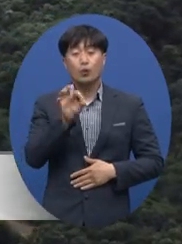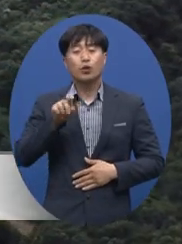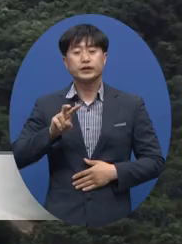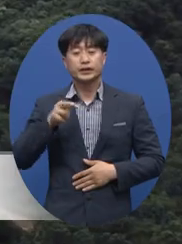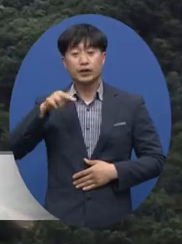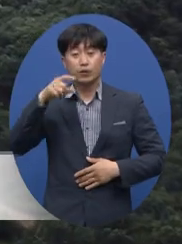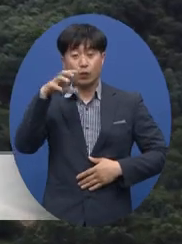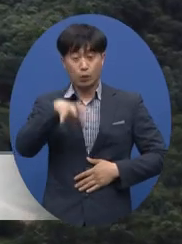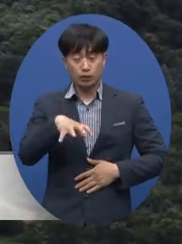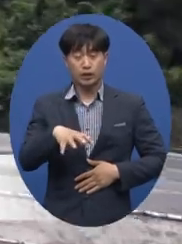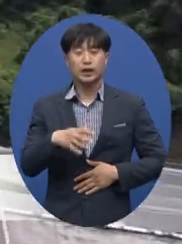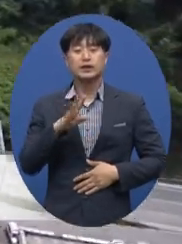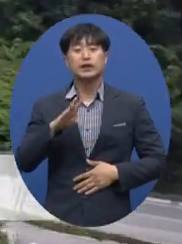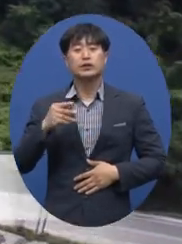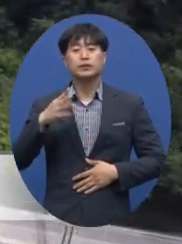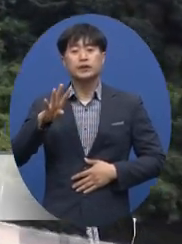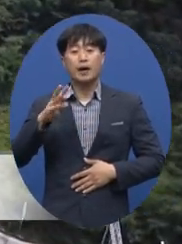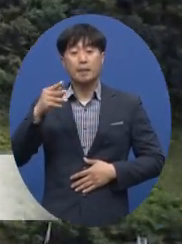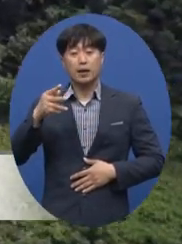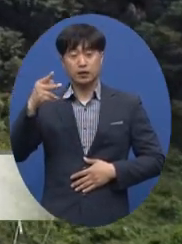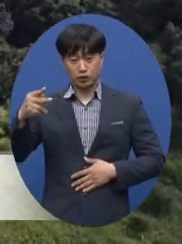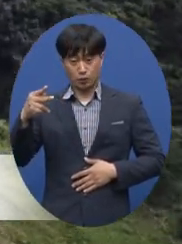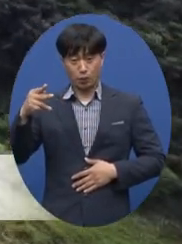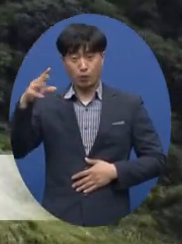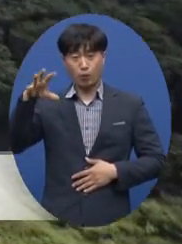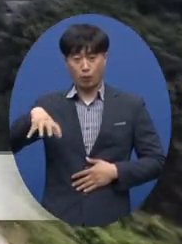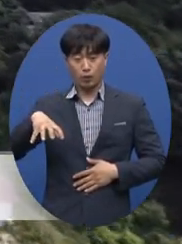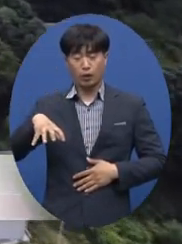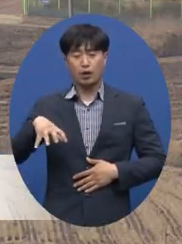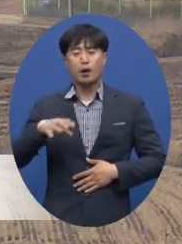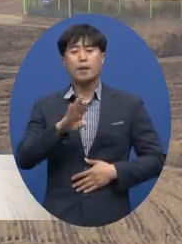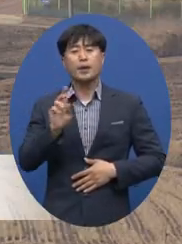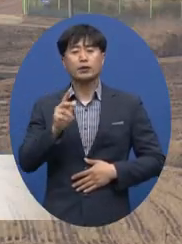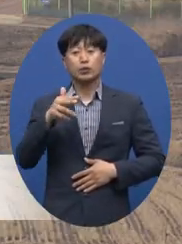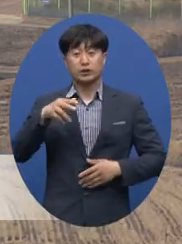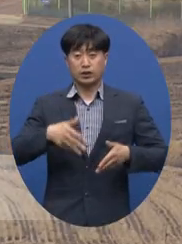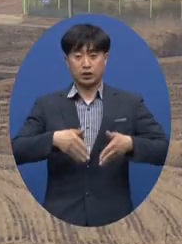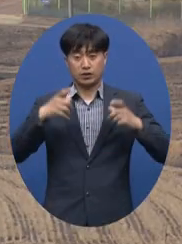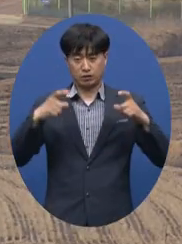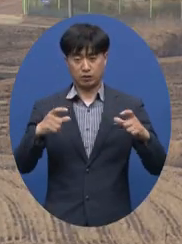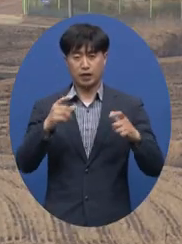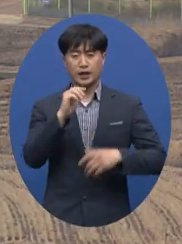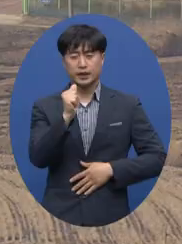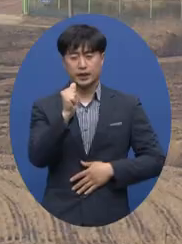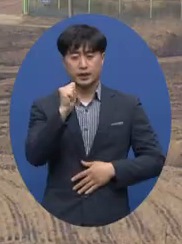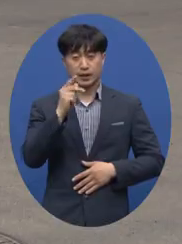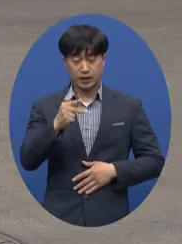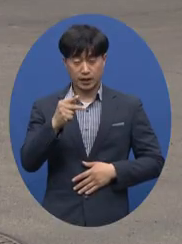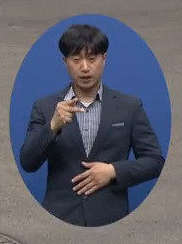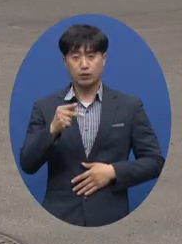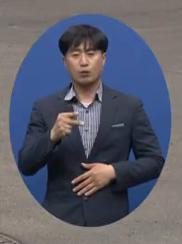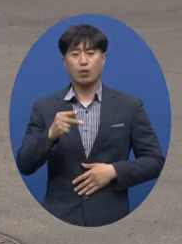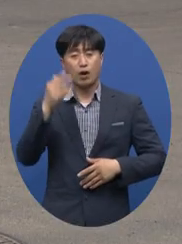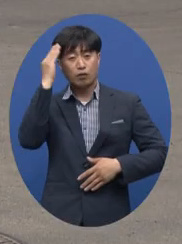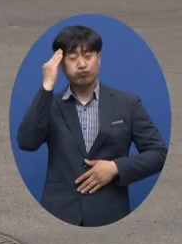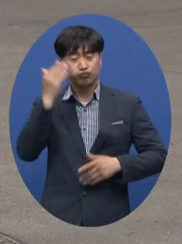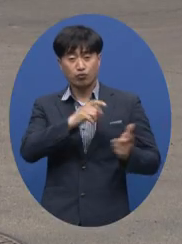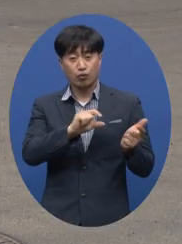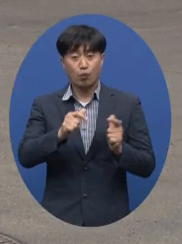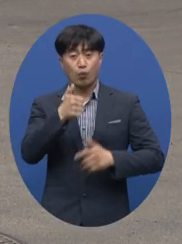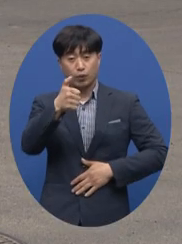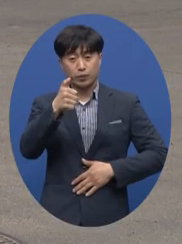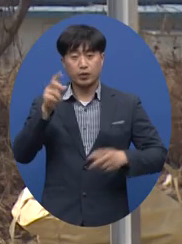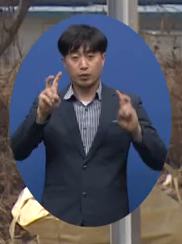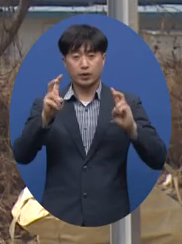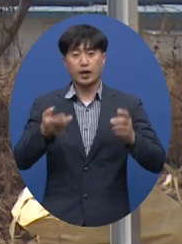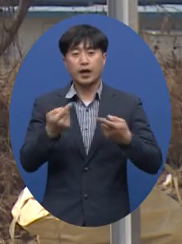용인시 원산면 일대 4.48제곱킬로미터 규모로 들어서는 용인 반도체 클러스터. SK하이닉스와 국내 50여 개 반도체